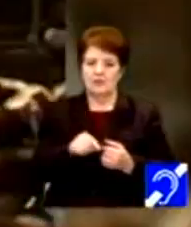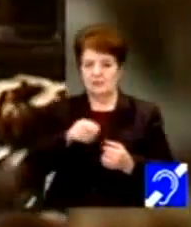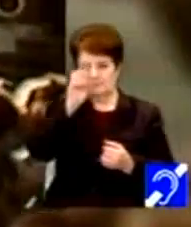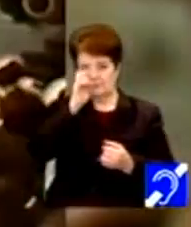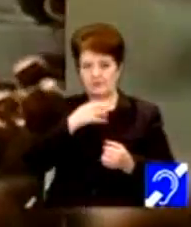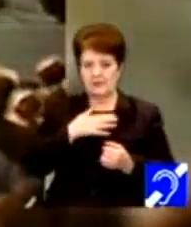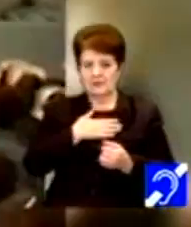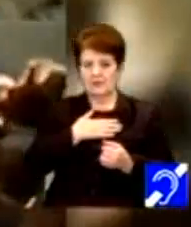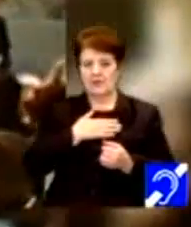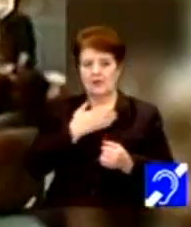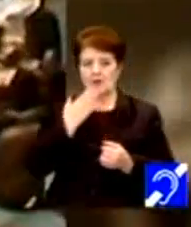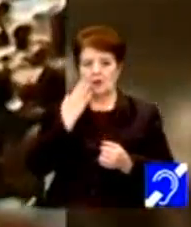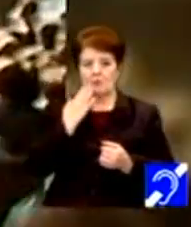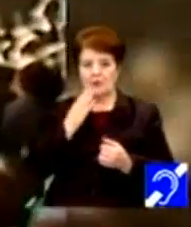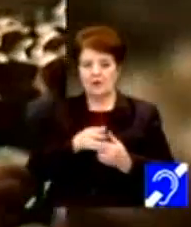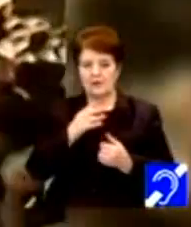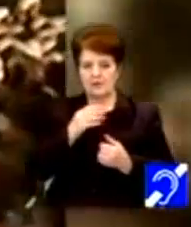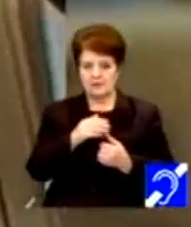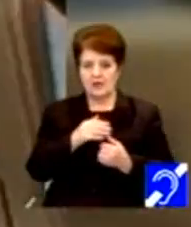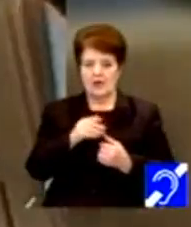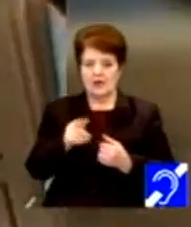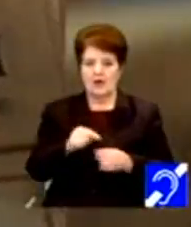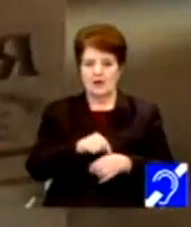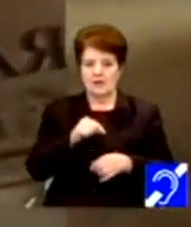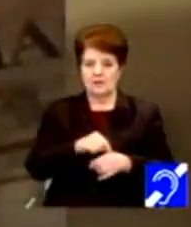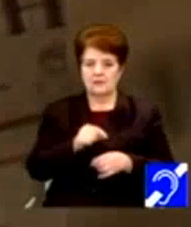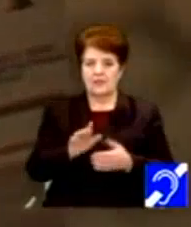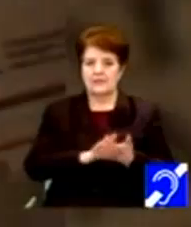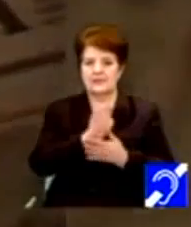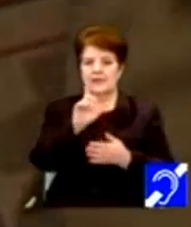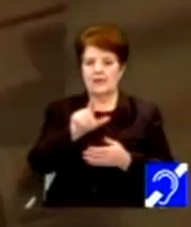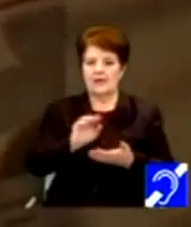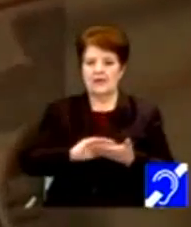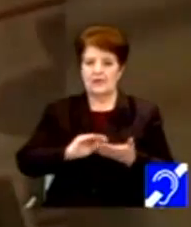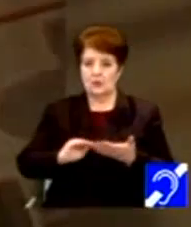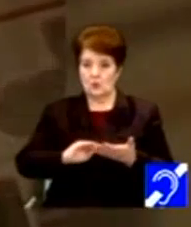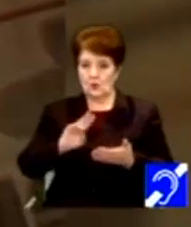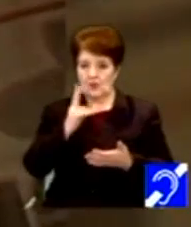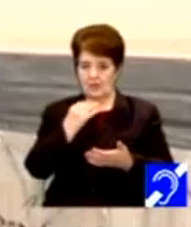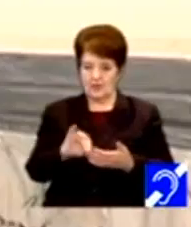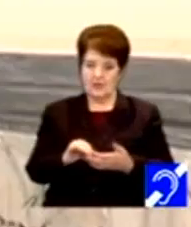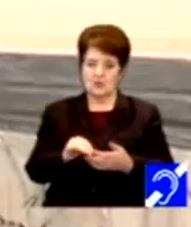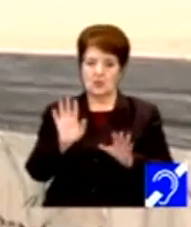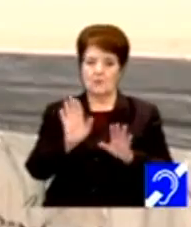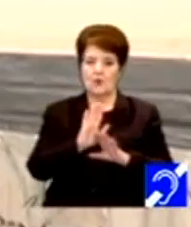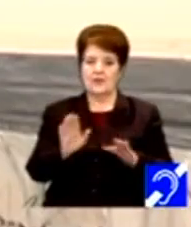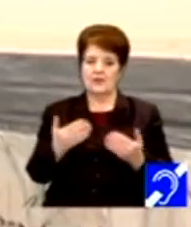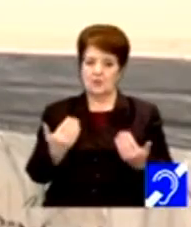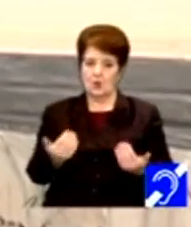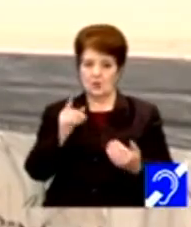nostru românesc. Primii au reacționat scriitorii și poeții contemporani. Toate